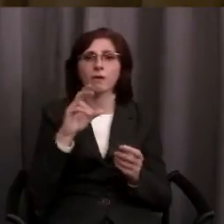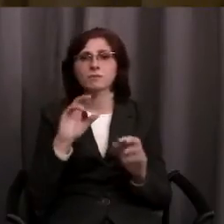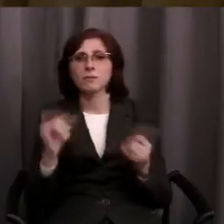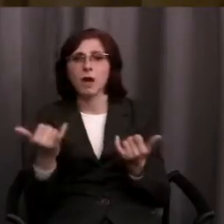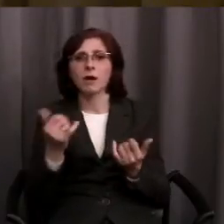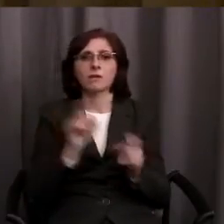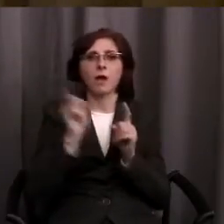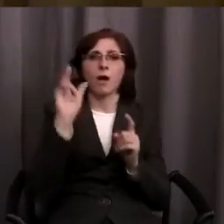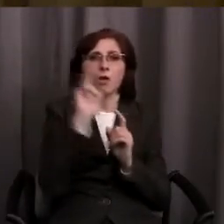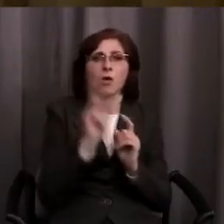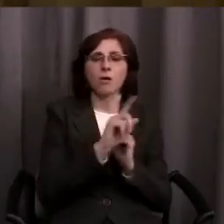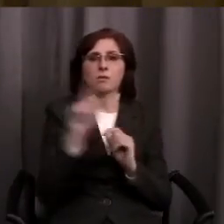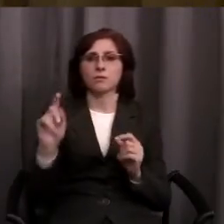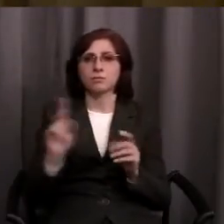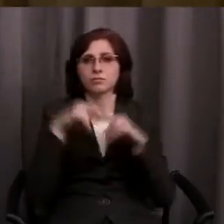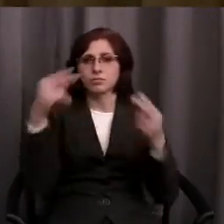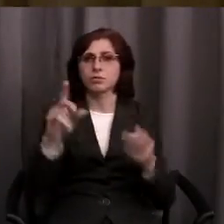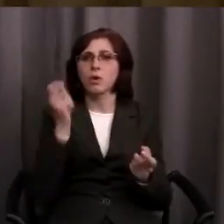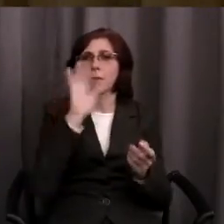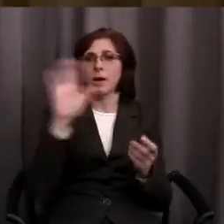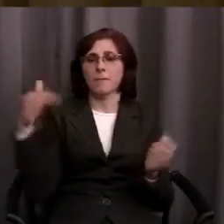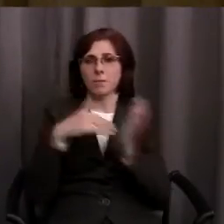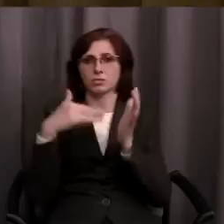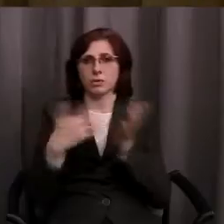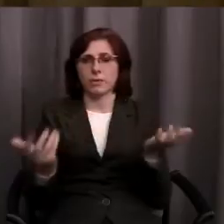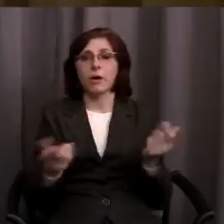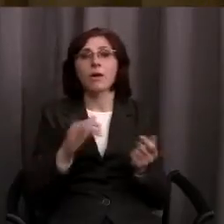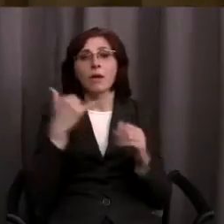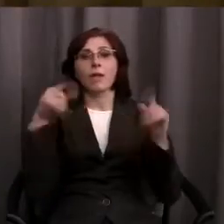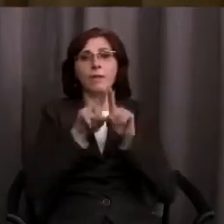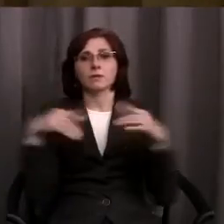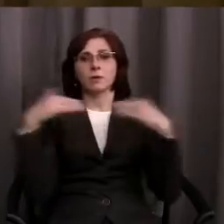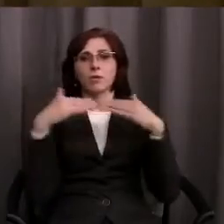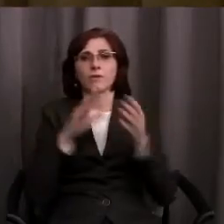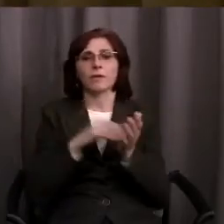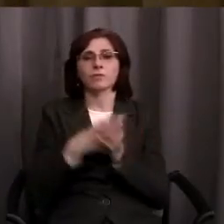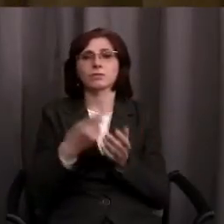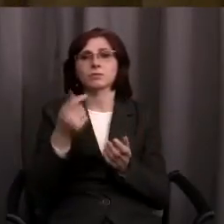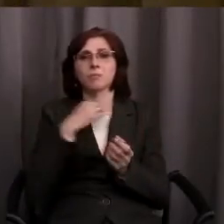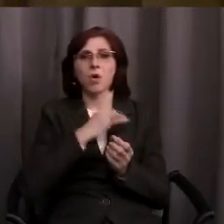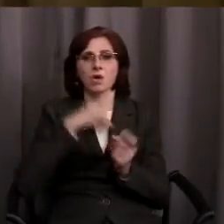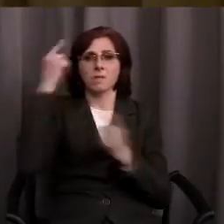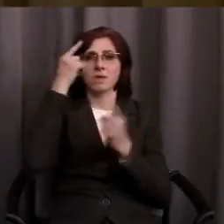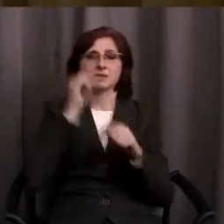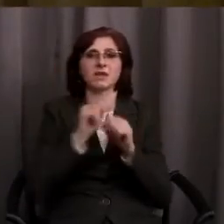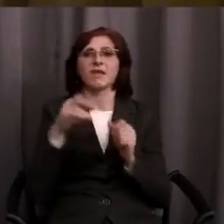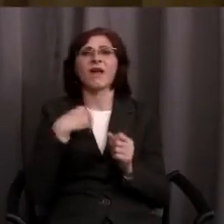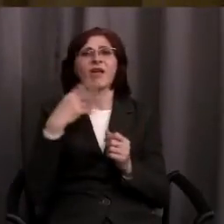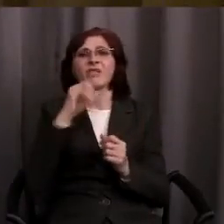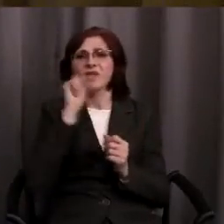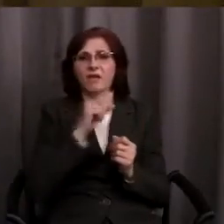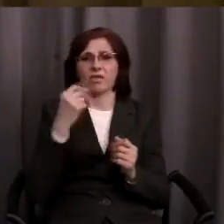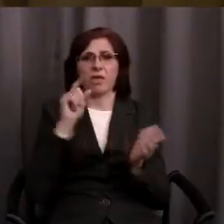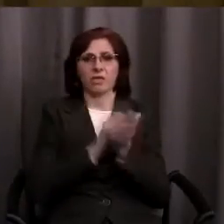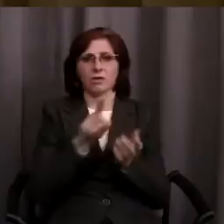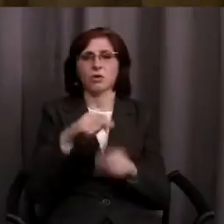czego, co komu tak naprawdę potrzeba. Jak i również w naszym myśleniu jest tak, że nigdy nie da się tego